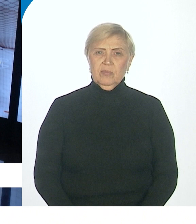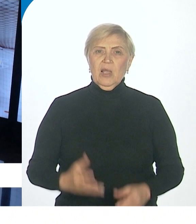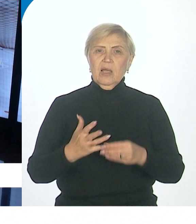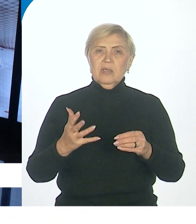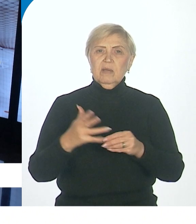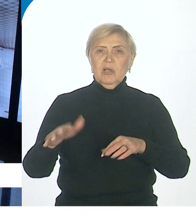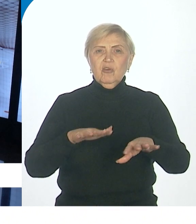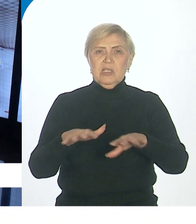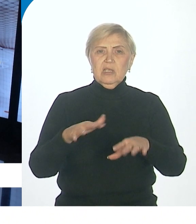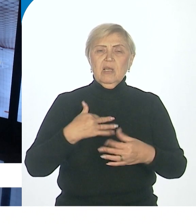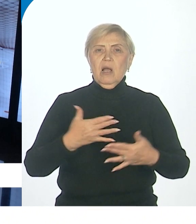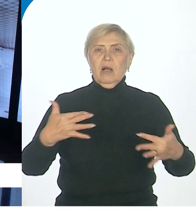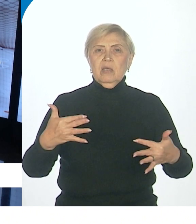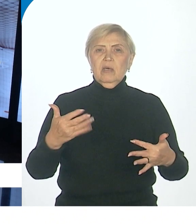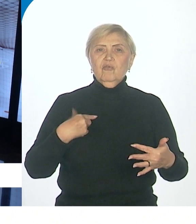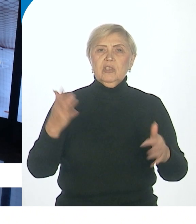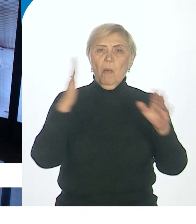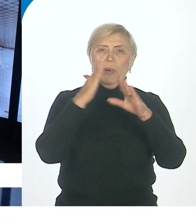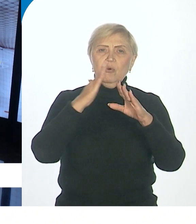землетрясения, какие-то, допустим, сходы